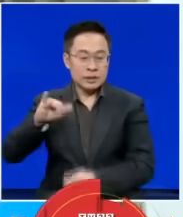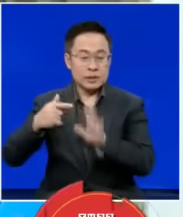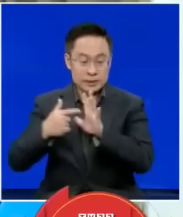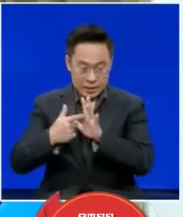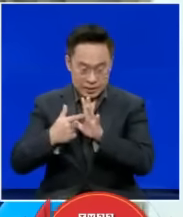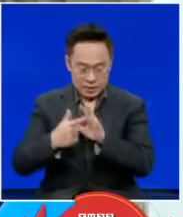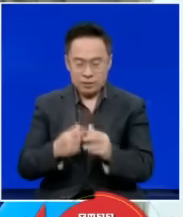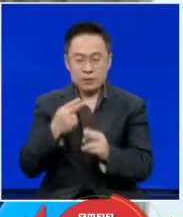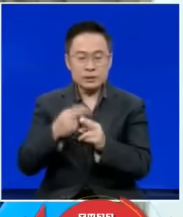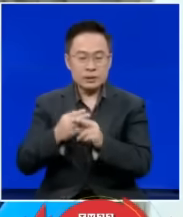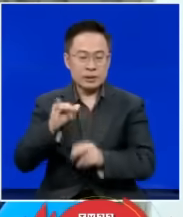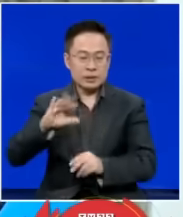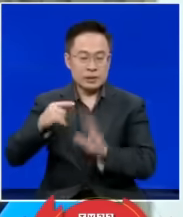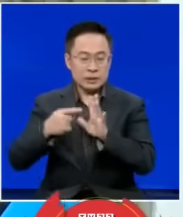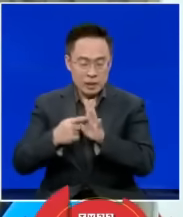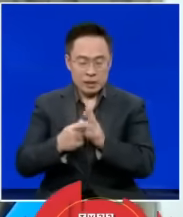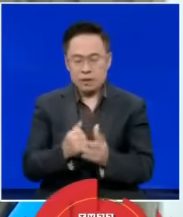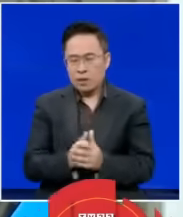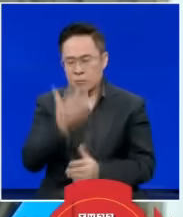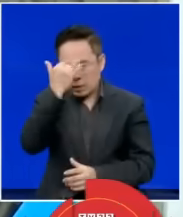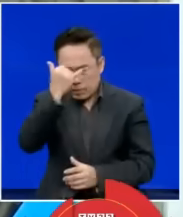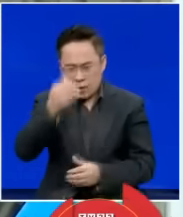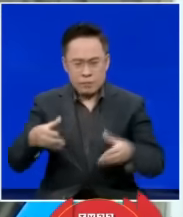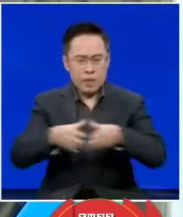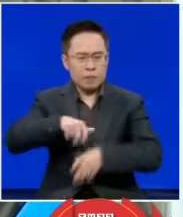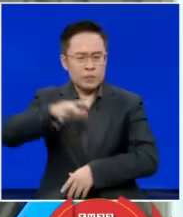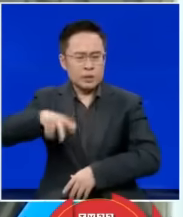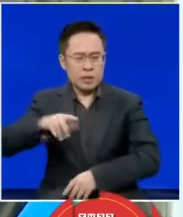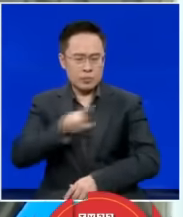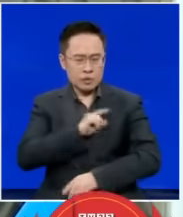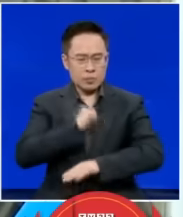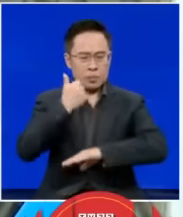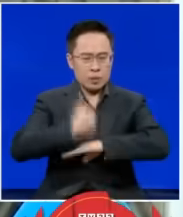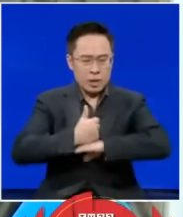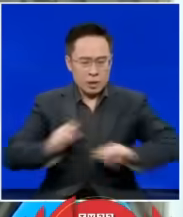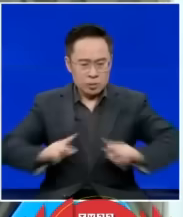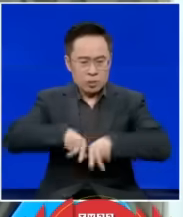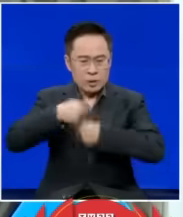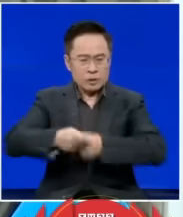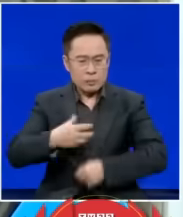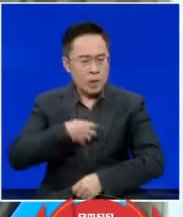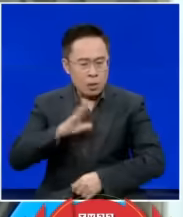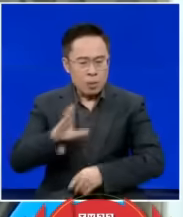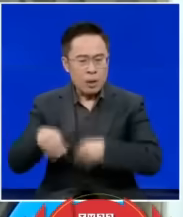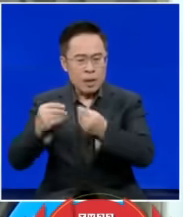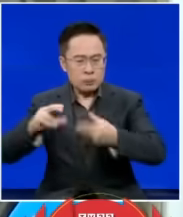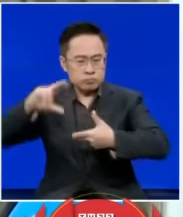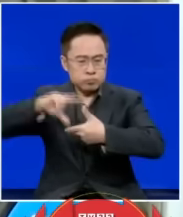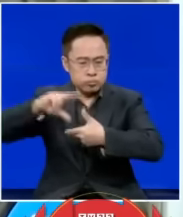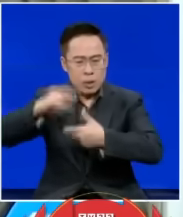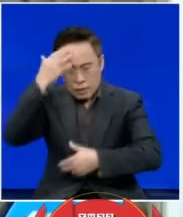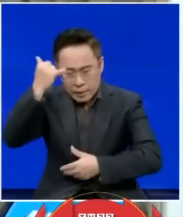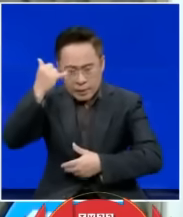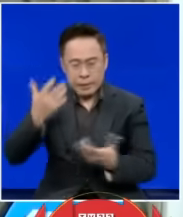รรคเพื่อไทยรัฐบาลแกนนำรัฐบาลเนี่ยไม่เอามาดูเองอ่ะนะคะฐานเสียงหลักของพรรคเพื่อไทยก็อยู่ภาคอีสานนายกก็